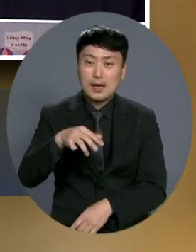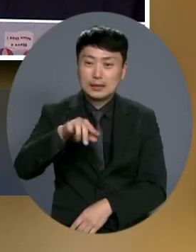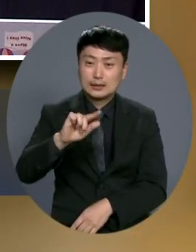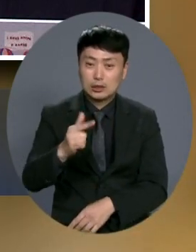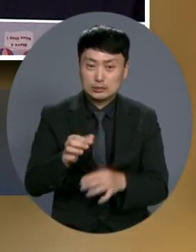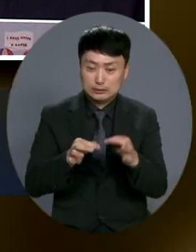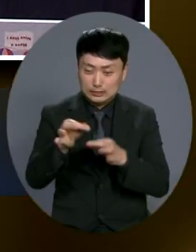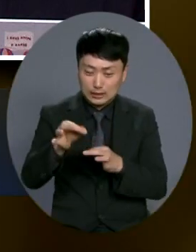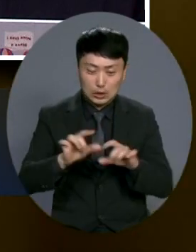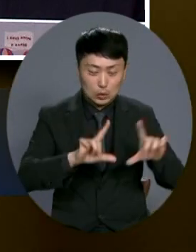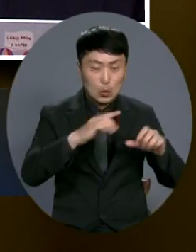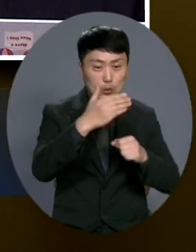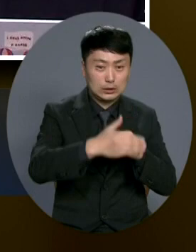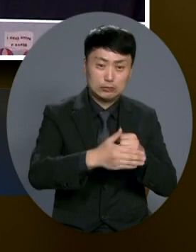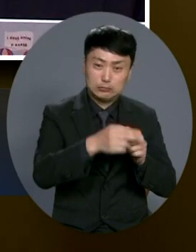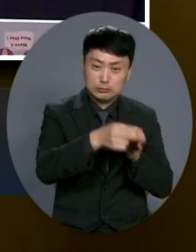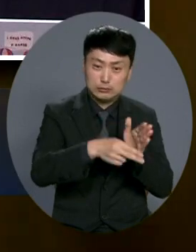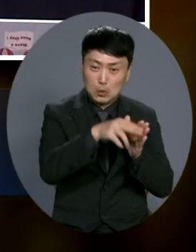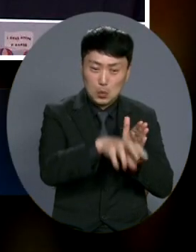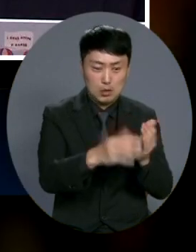방천시장이나 동대구에서 봤을 때